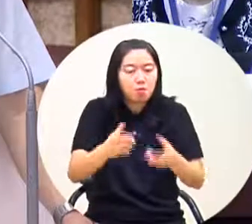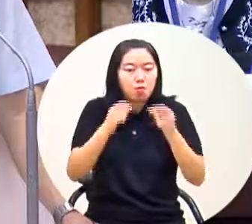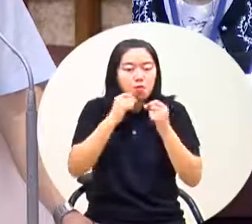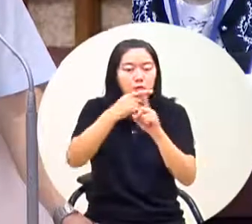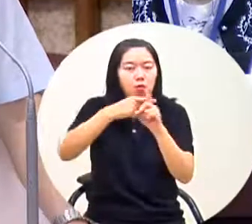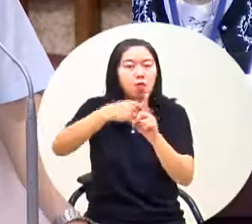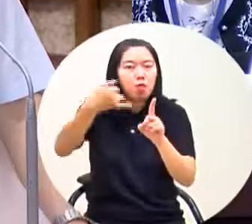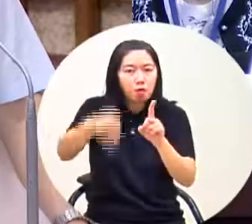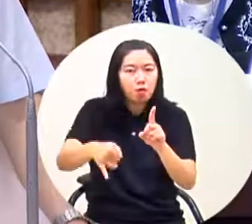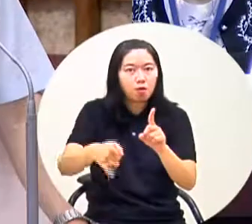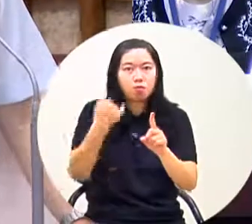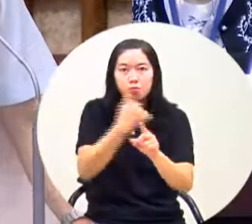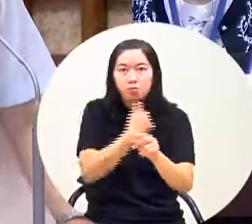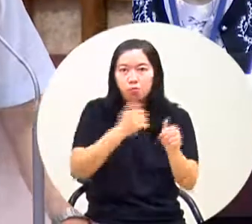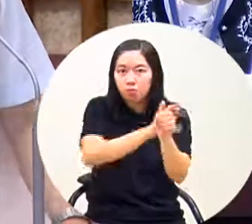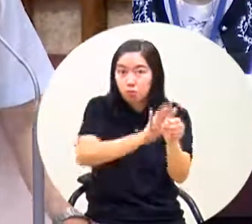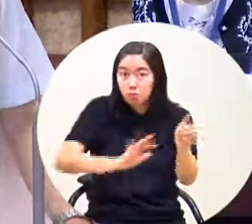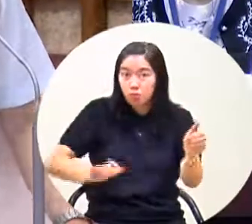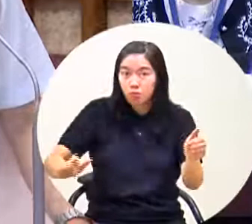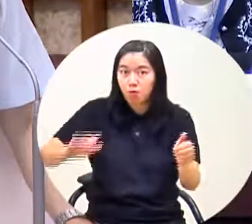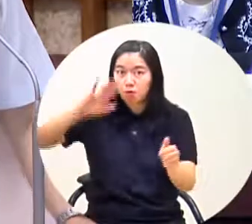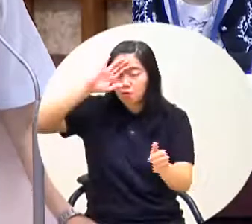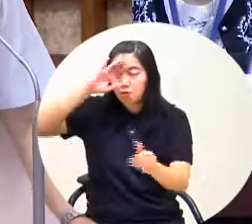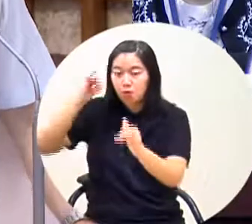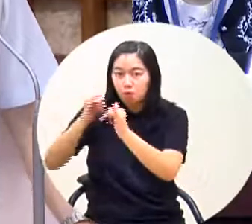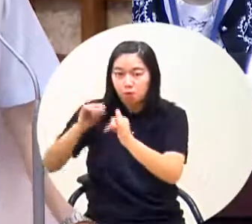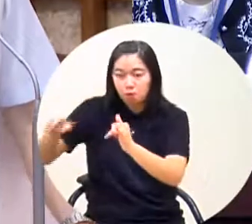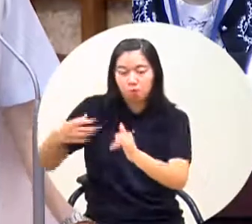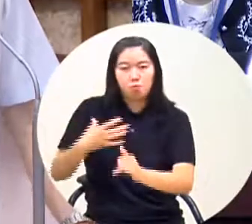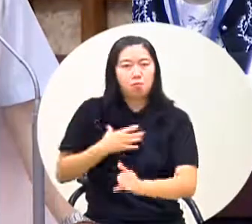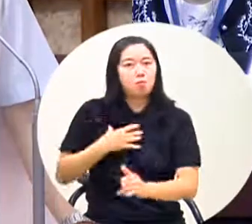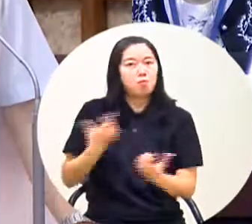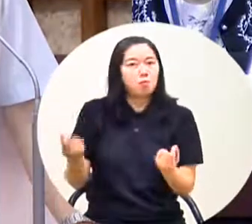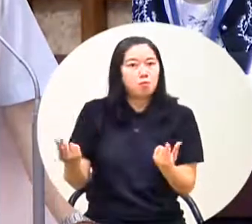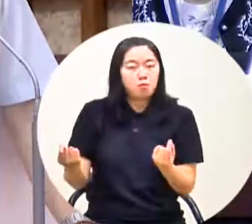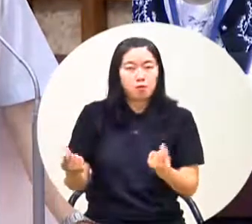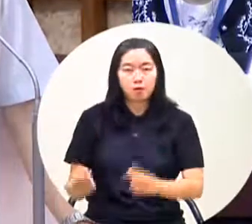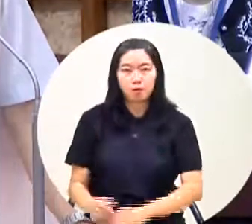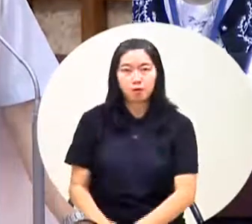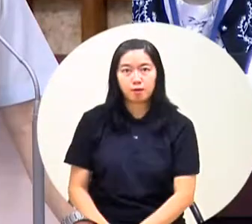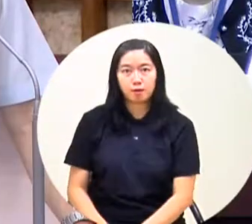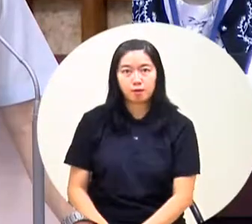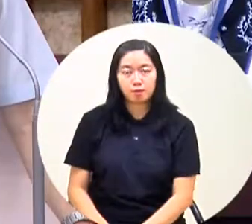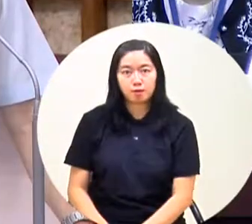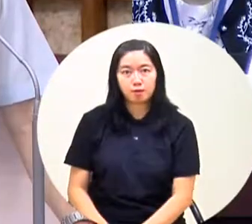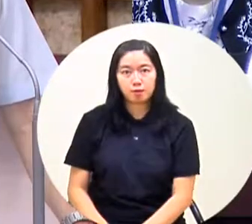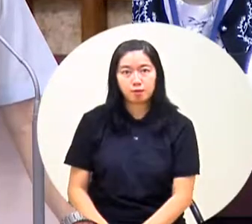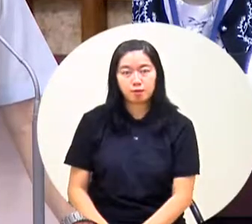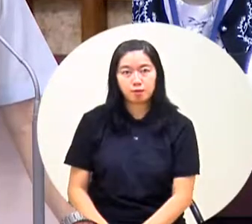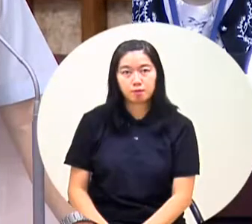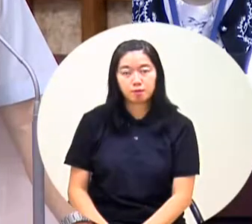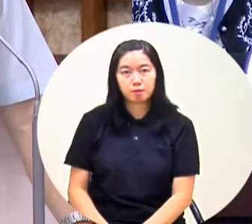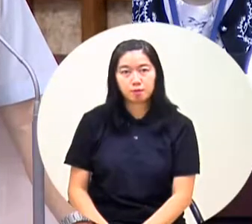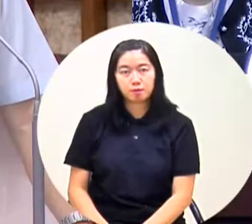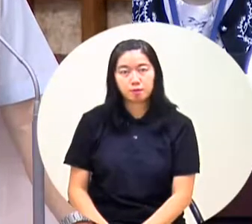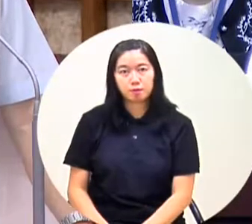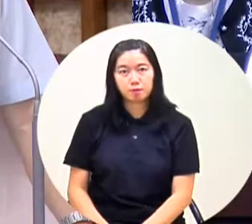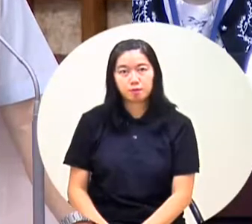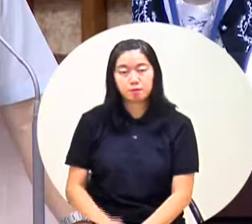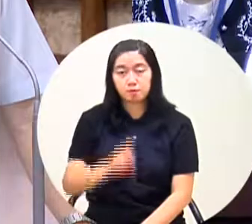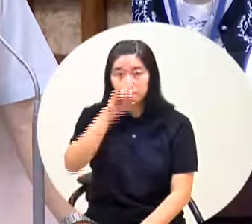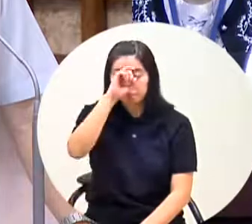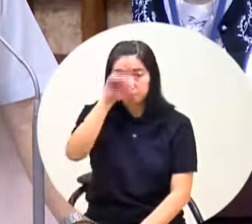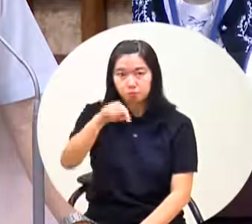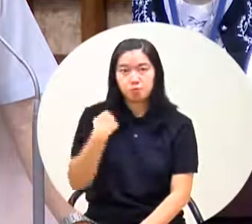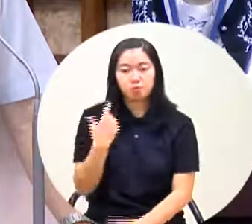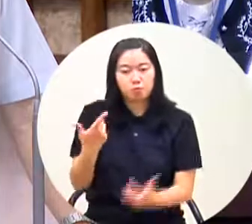成咱患者一挂危险啦吼。所以一个前提之下，当然是有一挂迄个适当的一挂安排